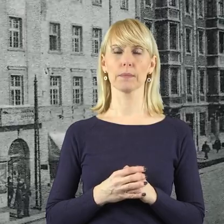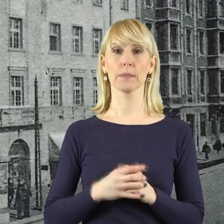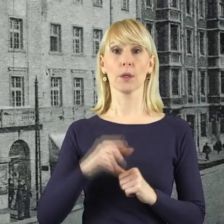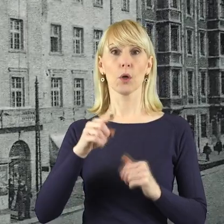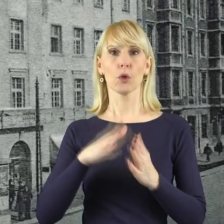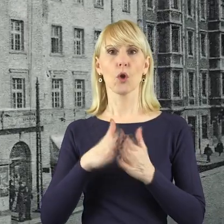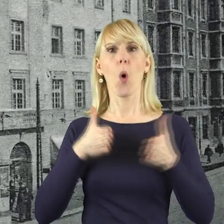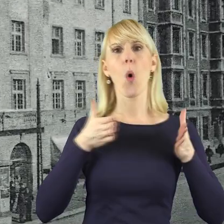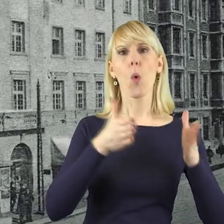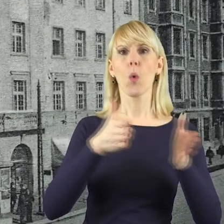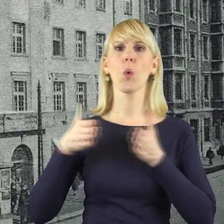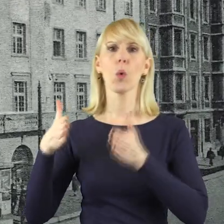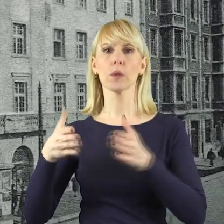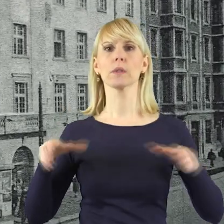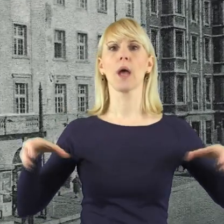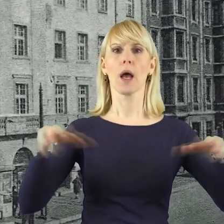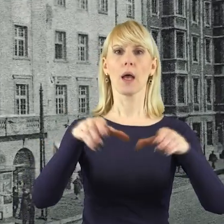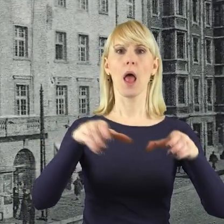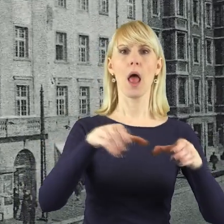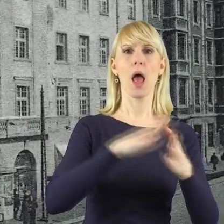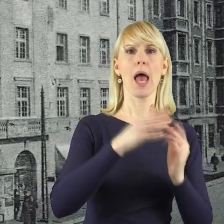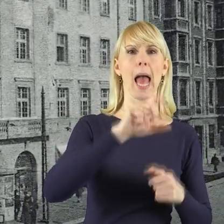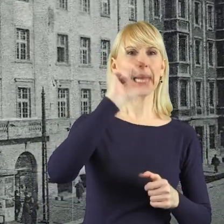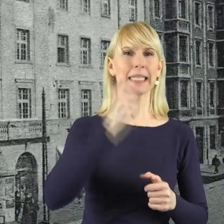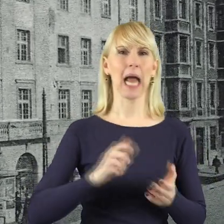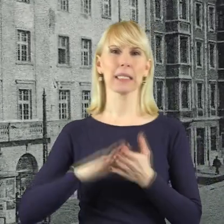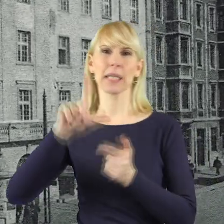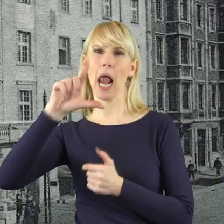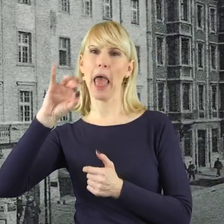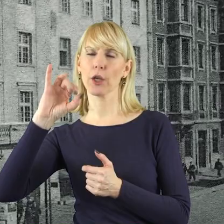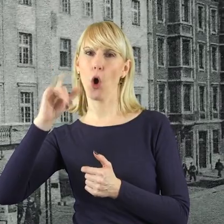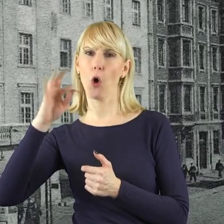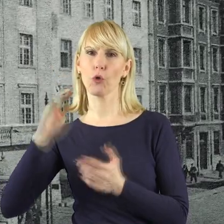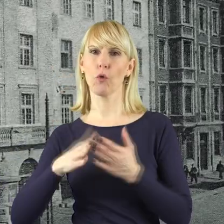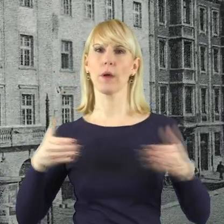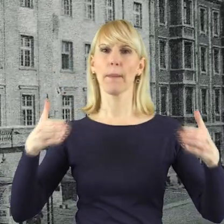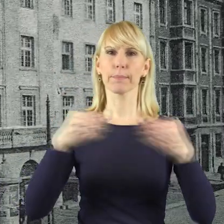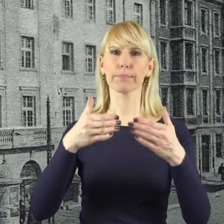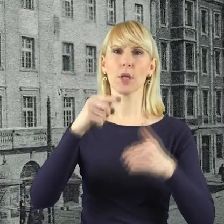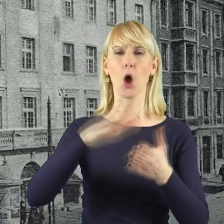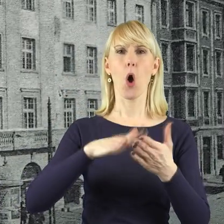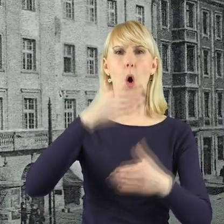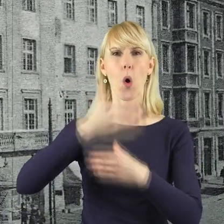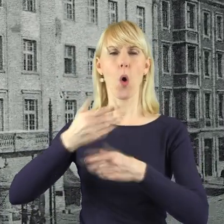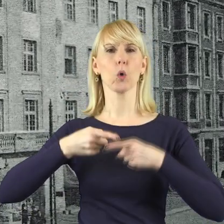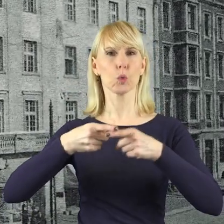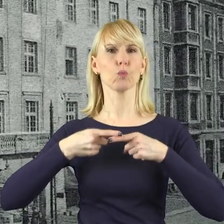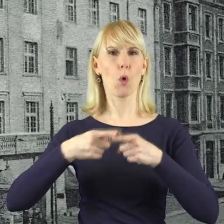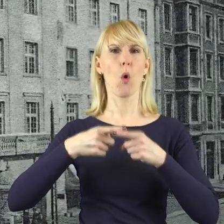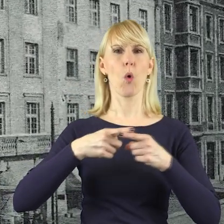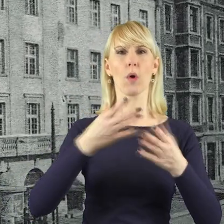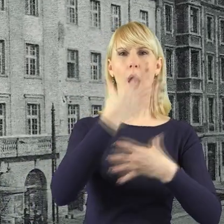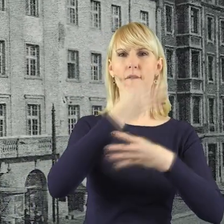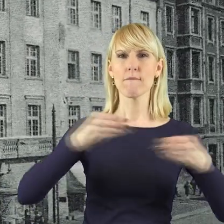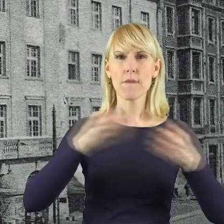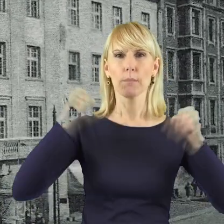Położona u zbiegu ulicy Gdańskiej i Legionów kamienica również była pierwotnie własnością spółki akcyjnej wyrobów bawełnianych